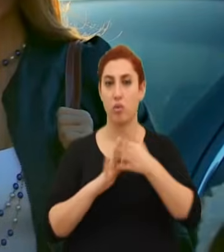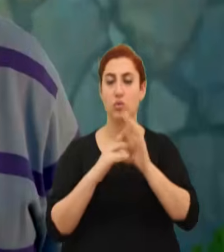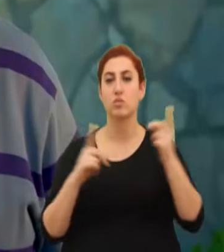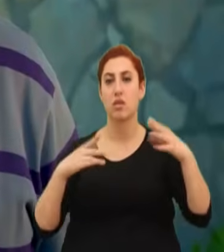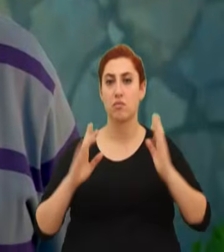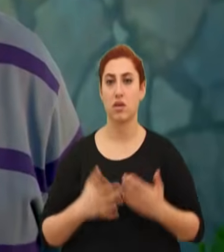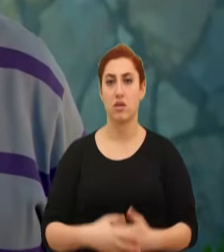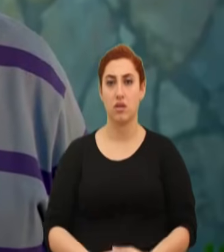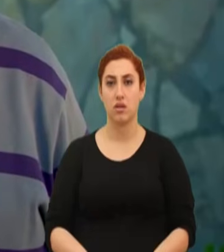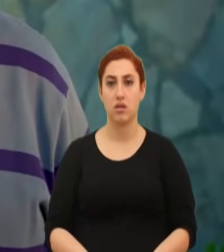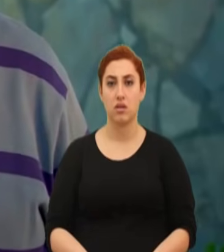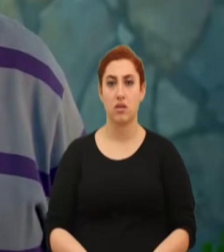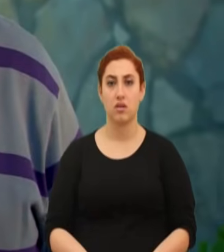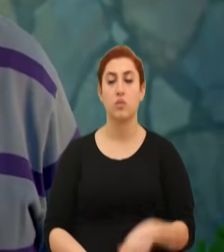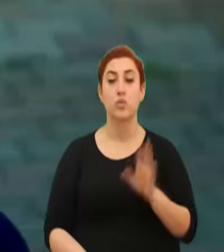kadar uzatma.